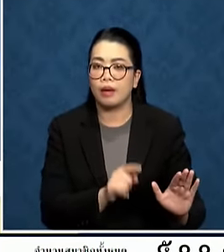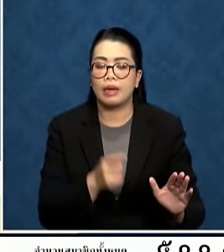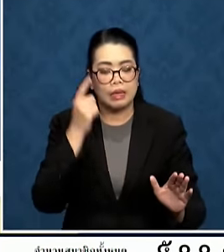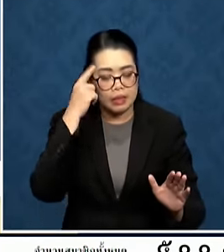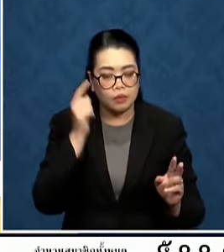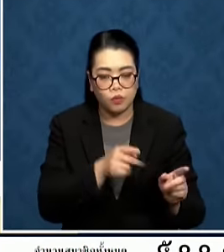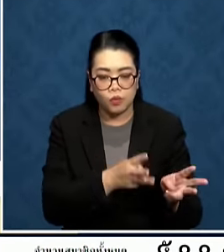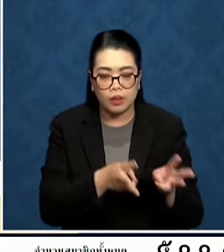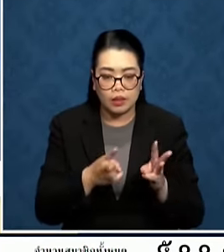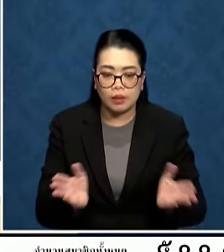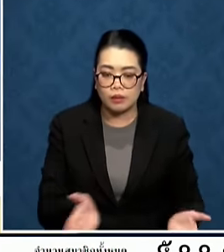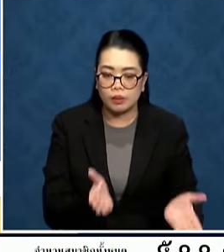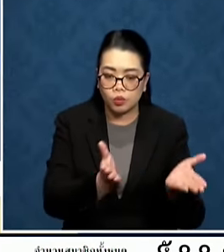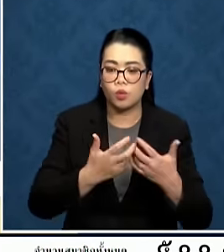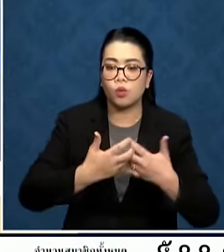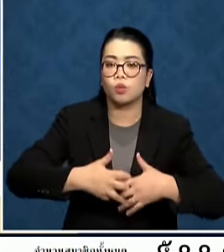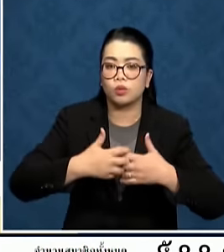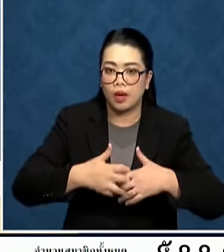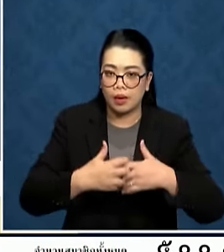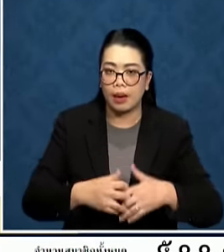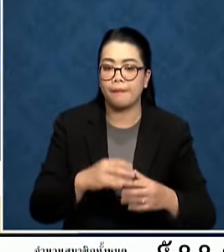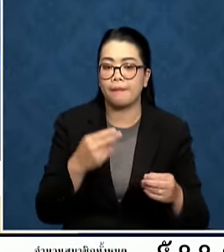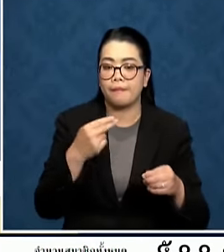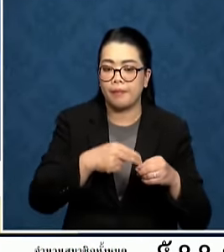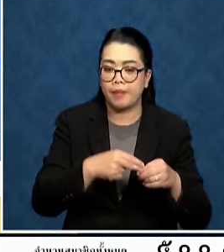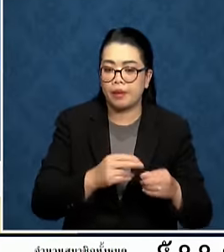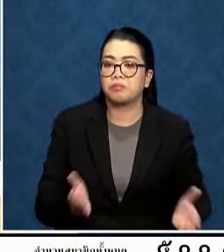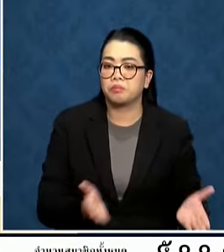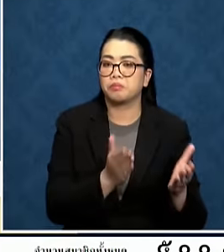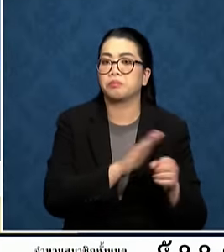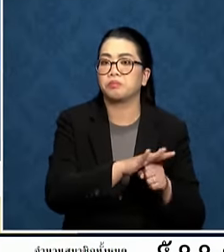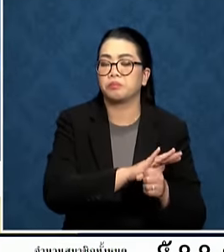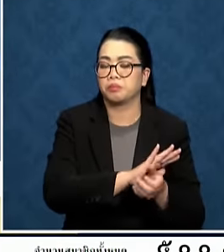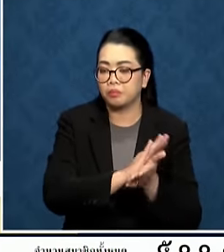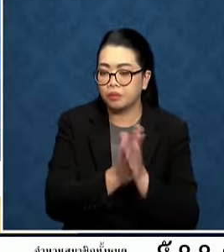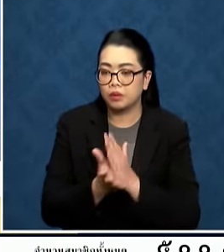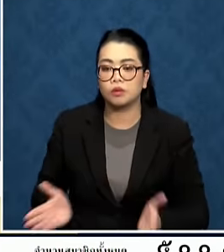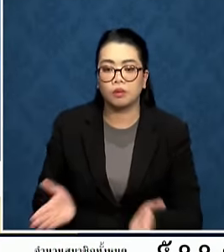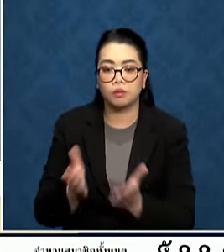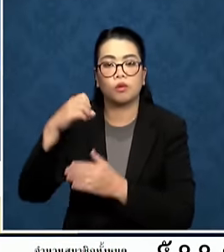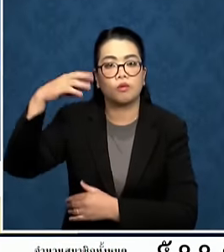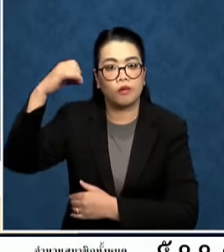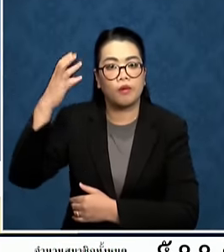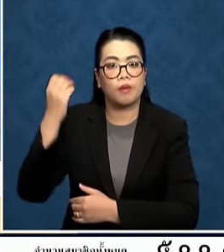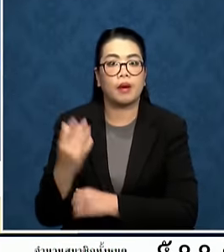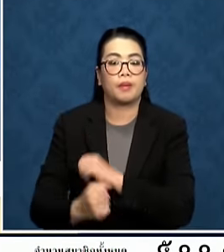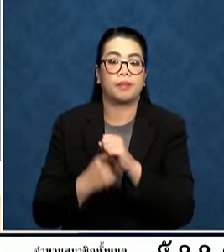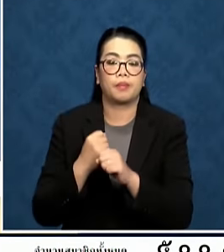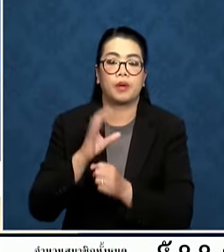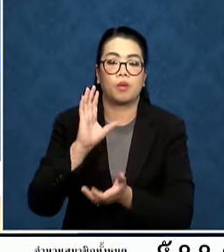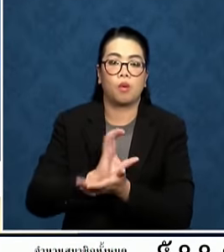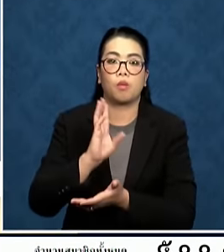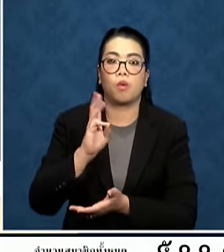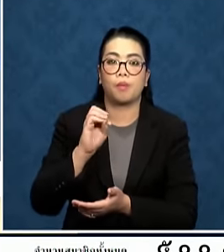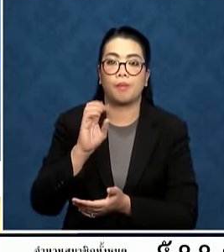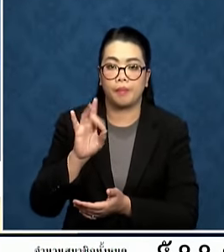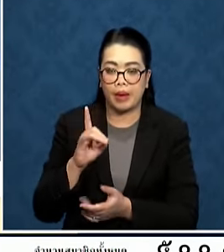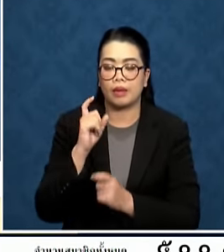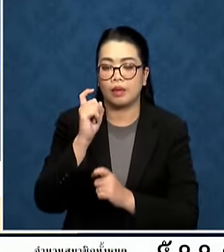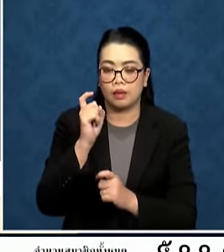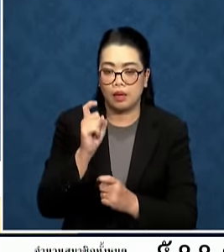สนับสนุนการเปลี่ยนผ่านอุตสาหกรรมยานยนต์สันดาบอย่างเพียงพอโดยเฉพาะในงบประมาณปี68กำลังสร้างปัญหาหรือความเสี่ยงต่อ